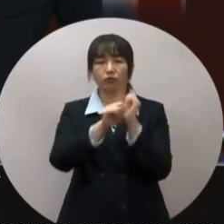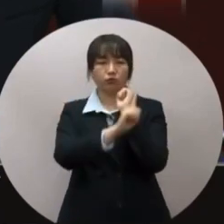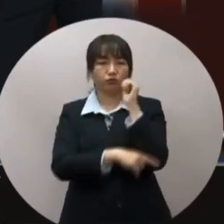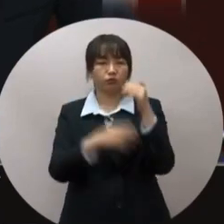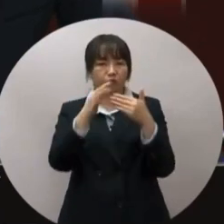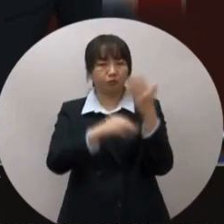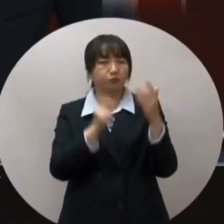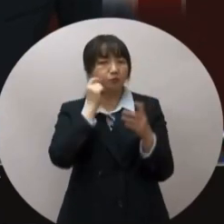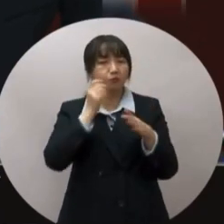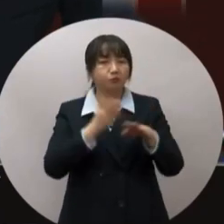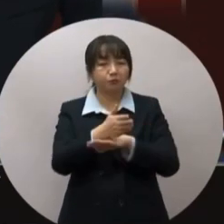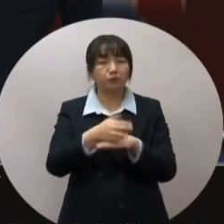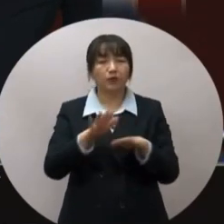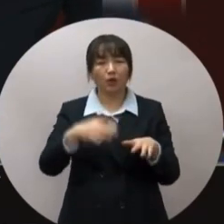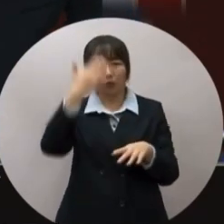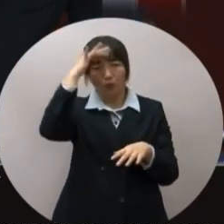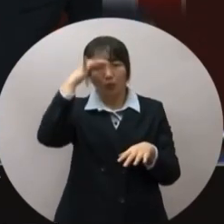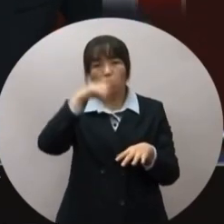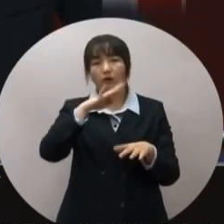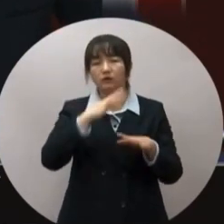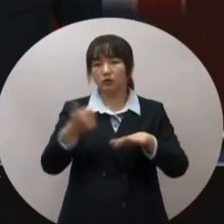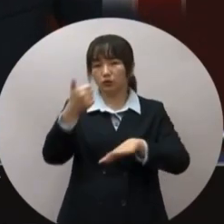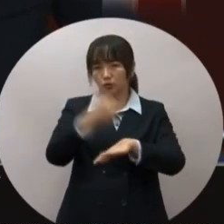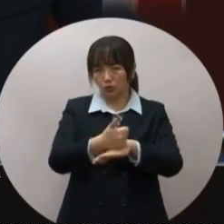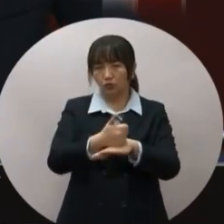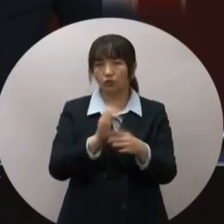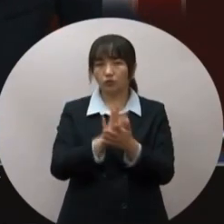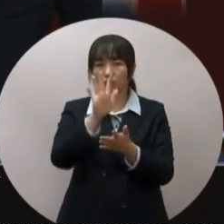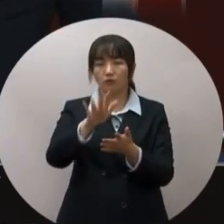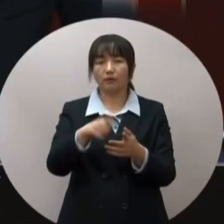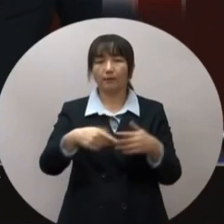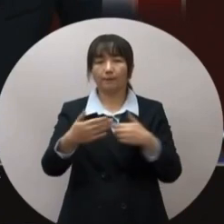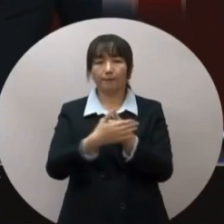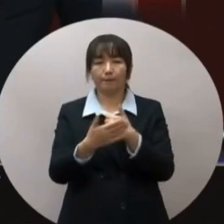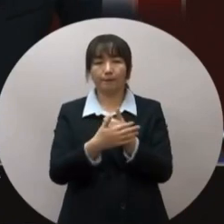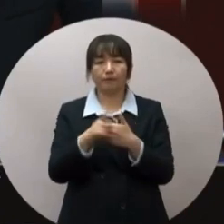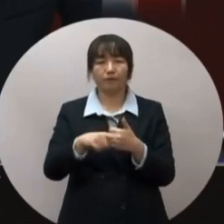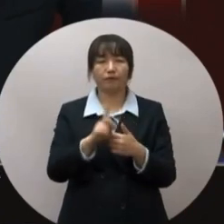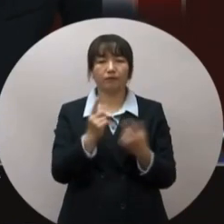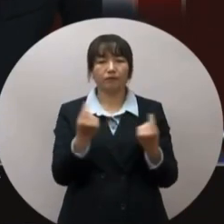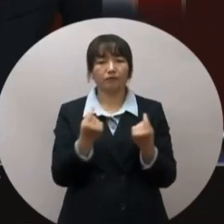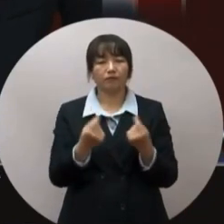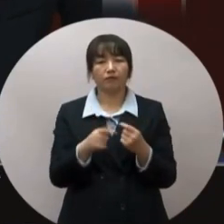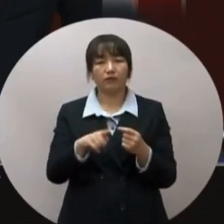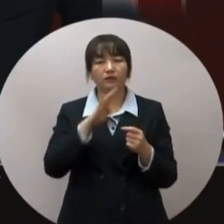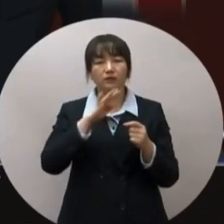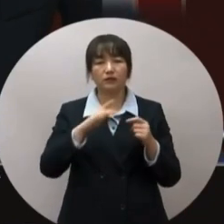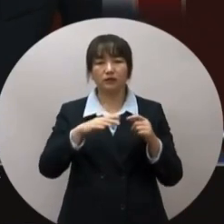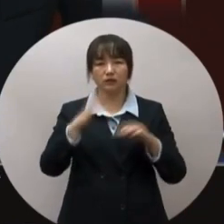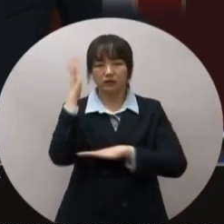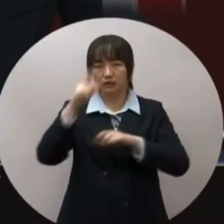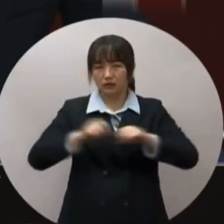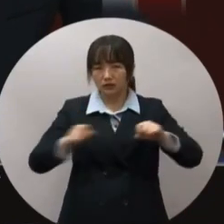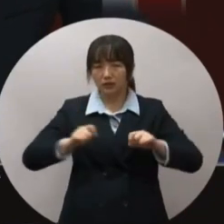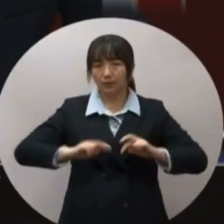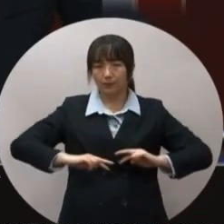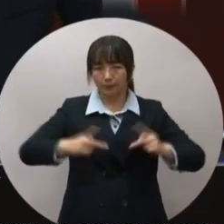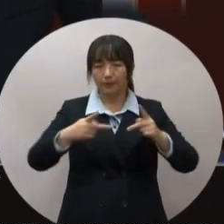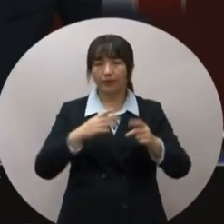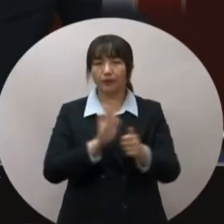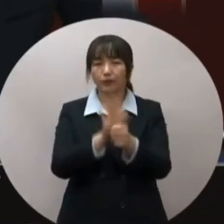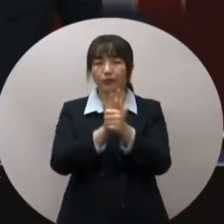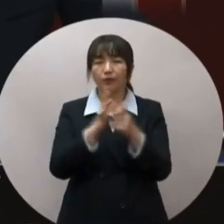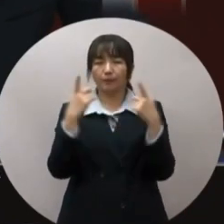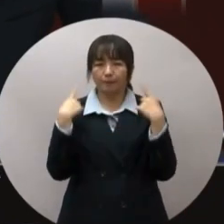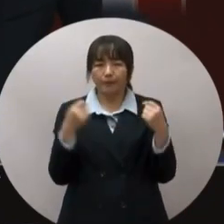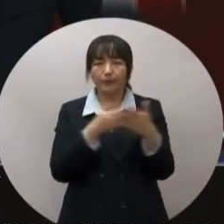的規定不大容易好加在這個院長就任部長就任之後我們對於某一些政策的態度做了改變之後讓